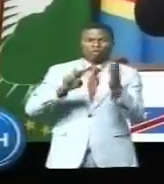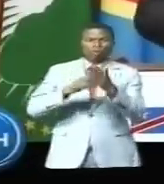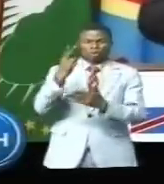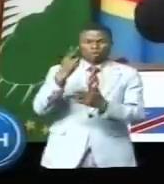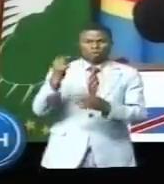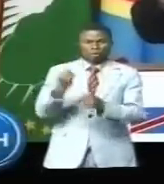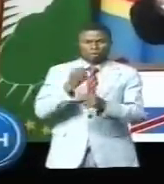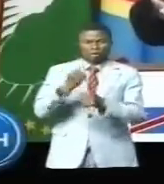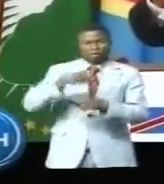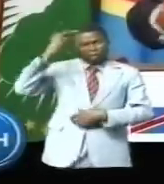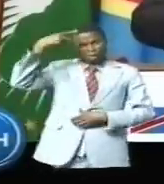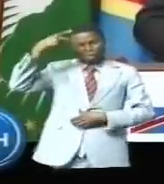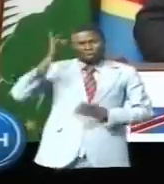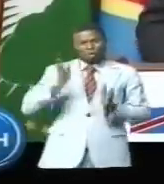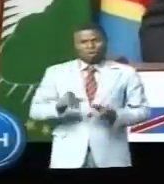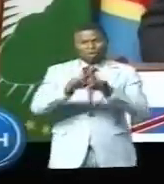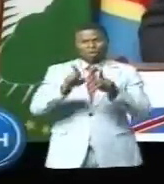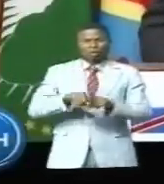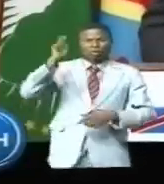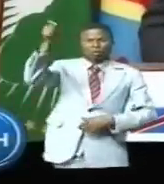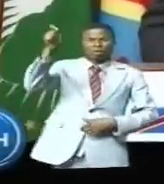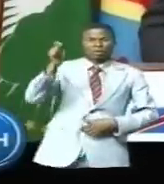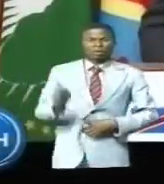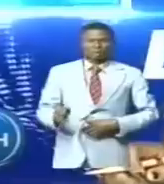front diplomatique et militaire.